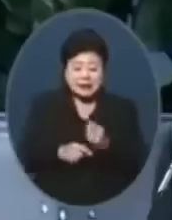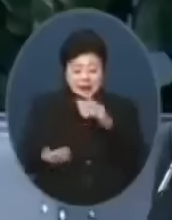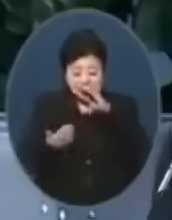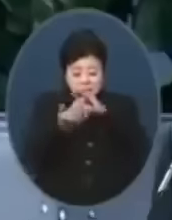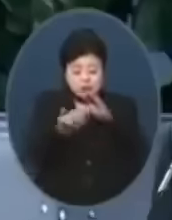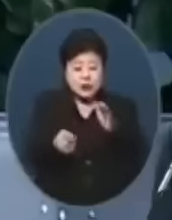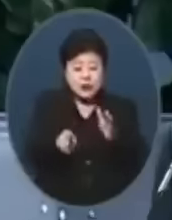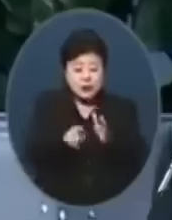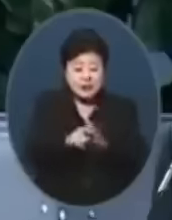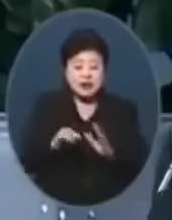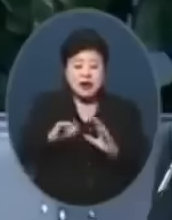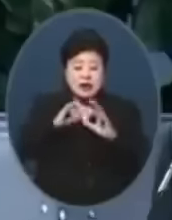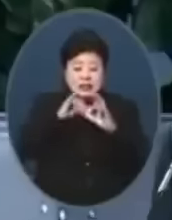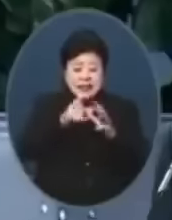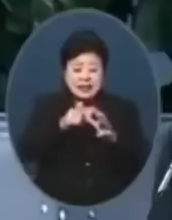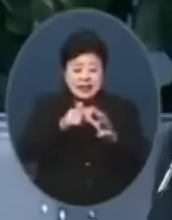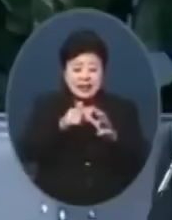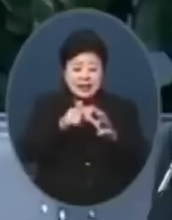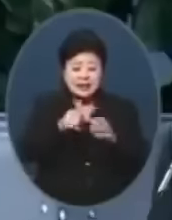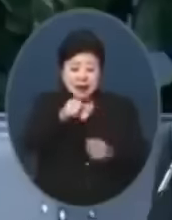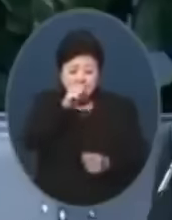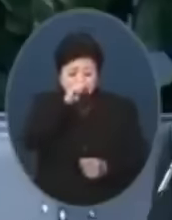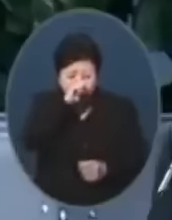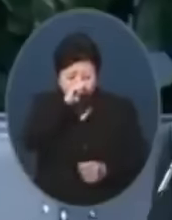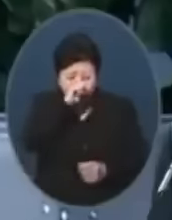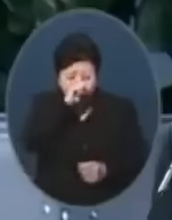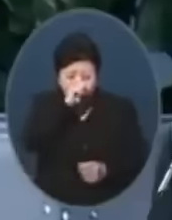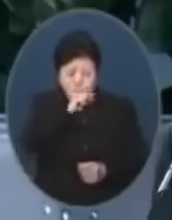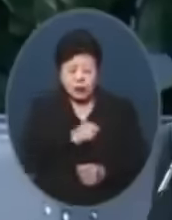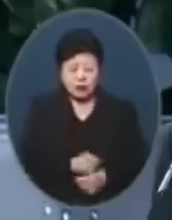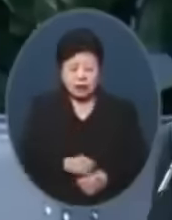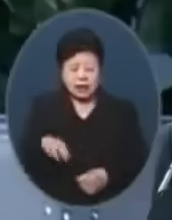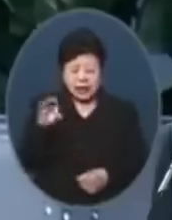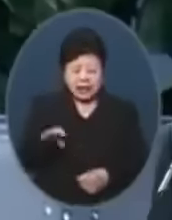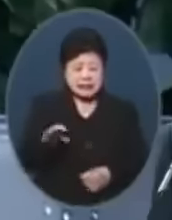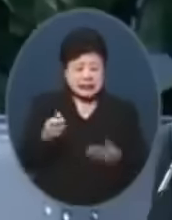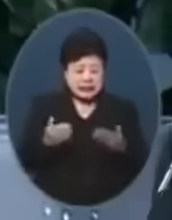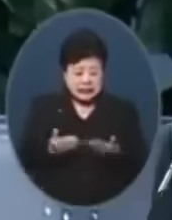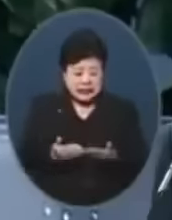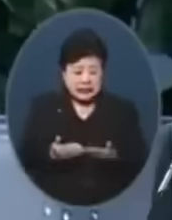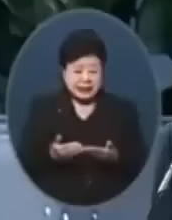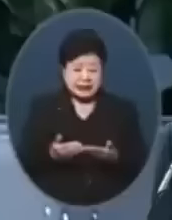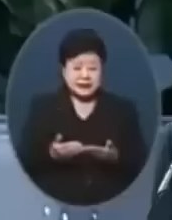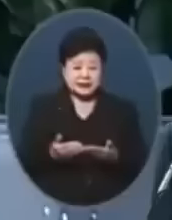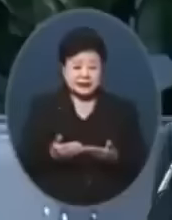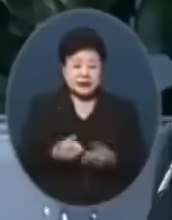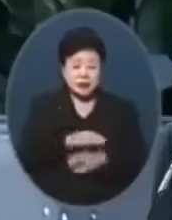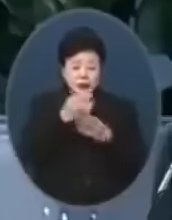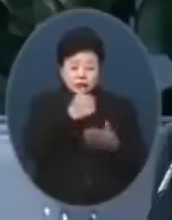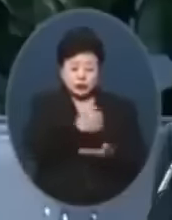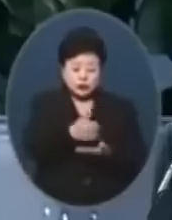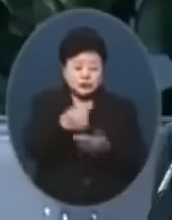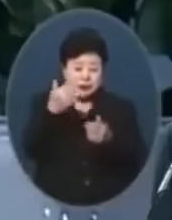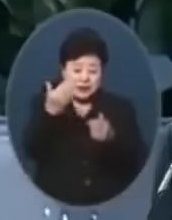위해서 세상에서 일어나는 좋은 일과 하지 않은 일, 이 모든 것을